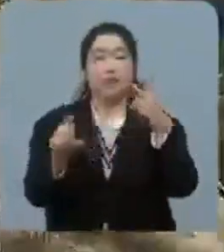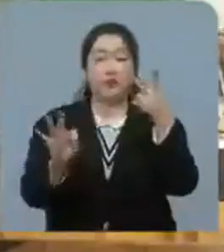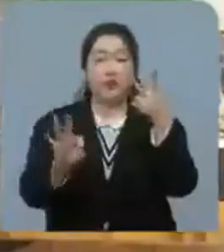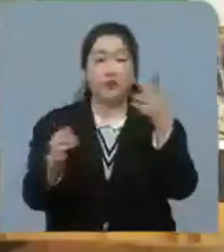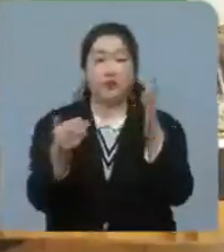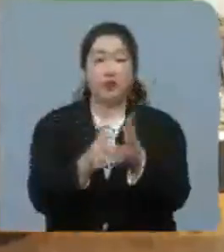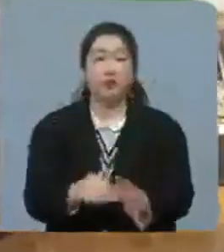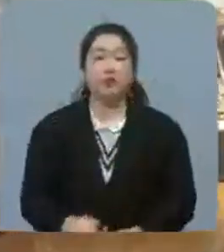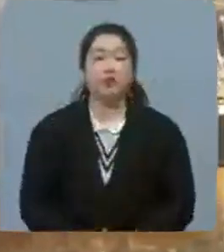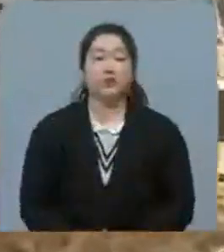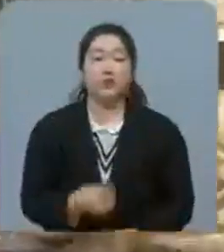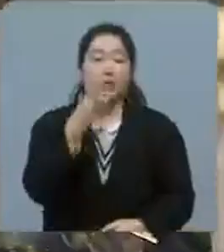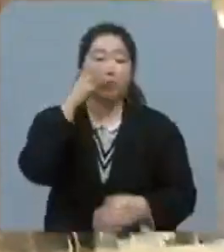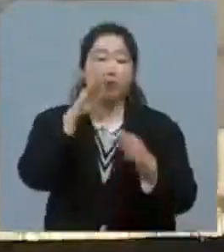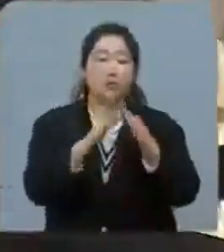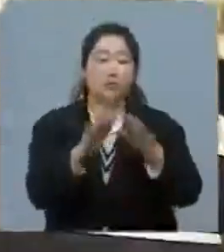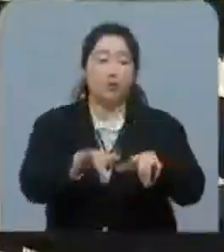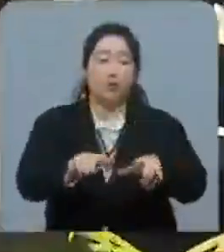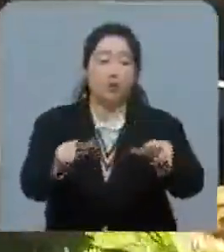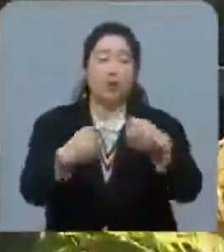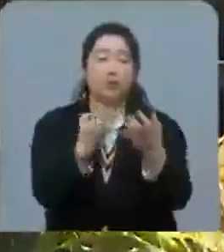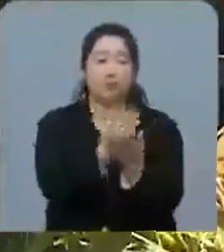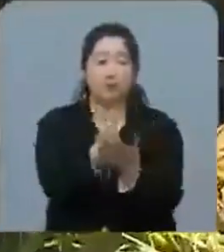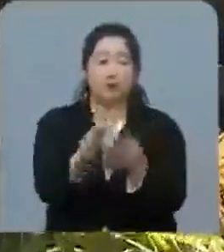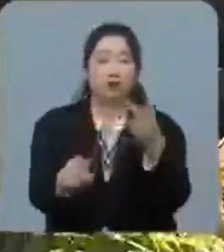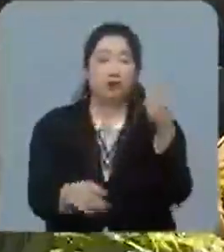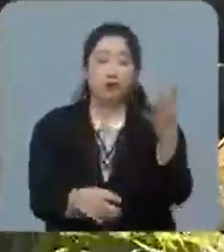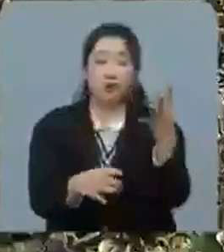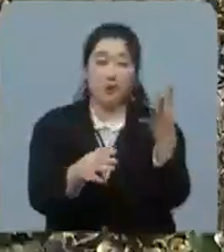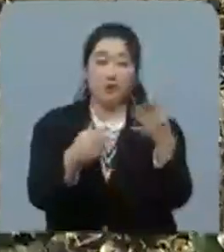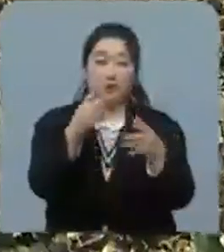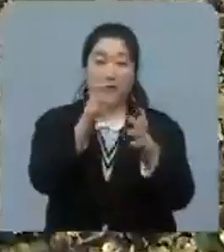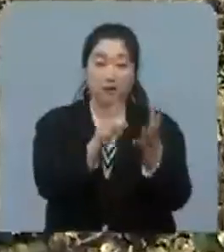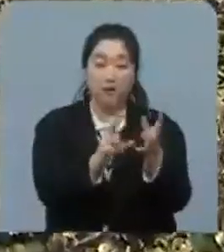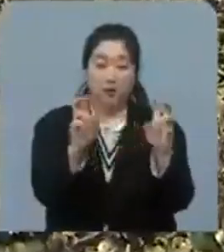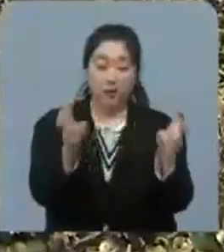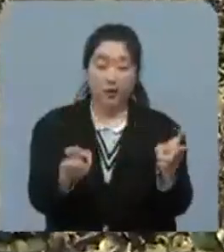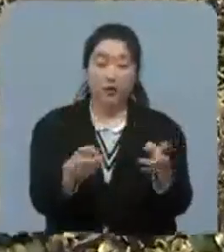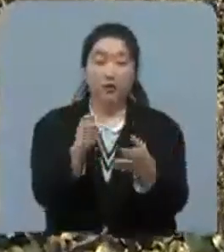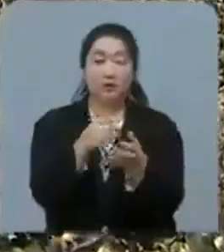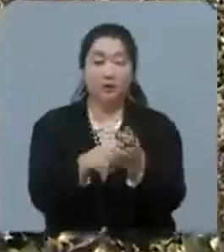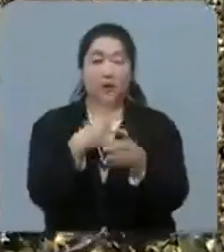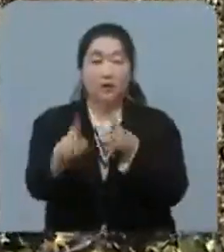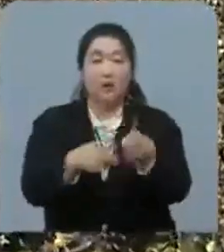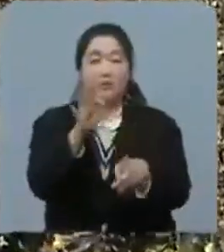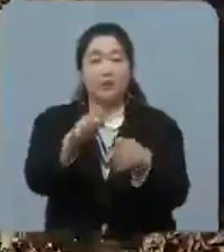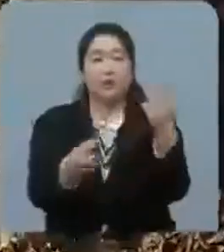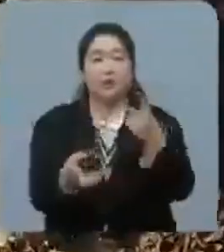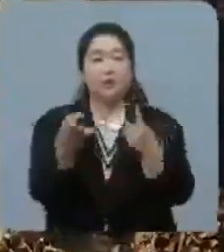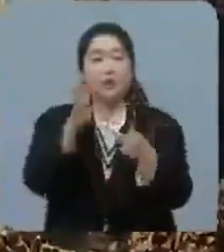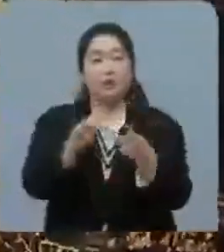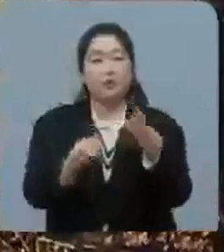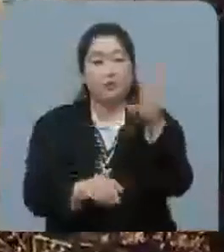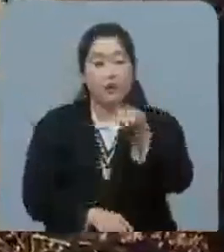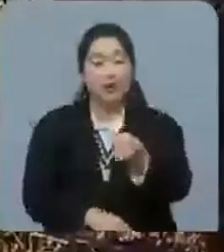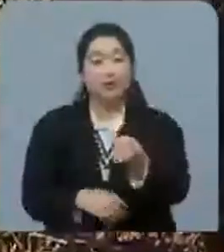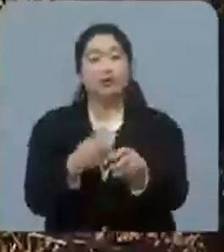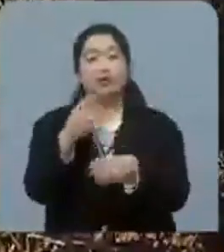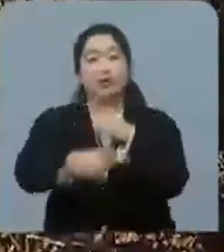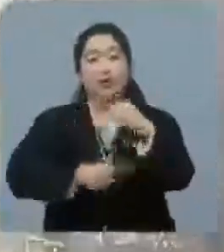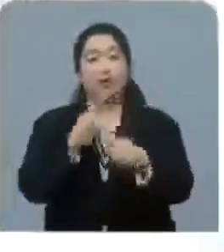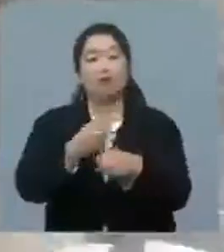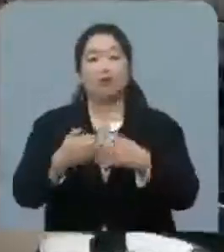10일까지입니다. 옥천군은 올해 4건의 과제를 선정해 사업비 2천만 원을 들여 1년간 추진할 계획입니다.